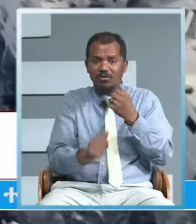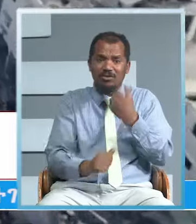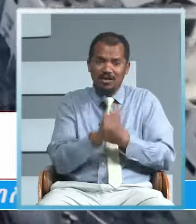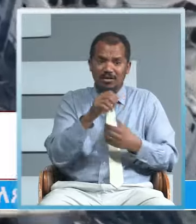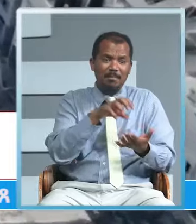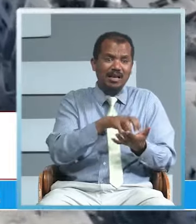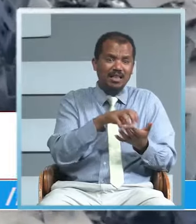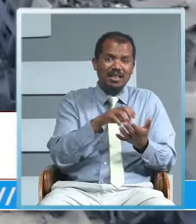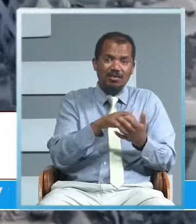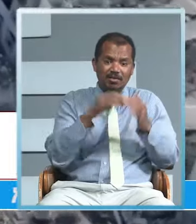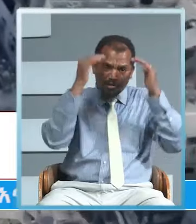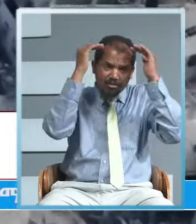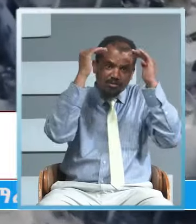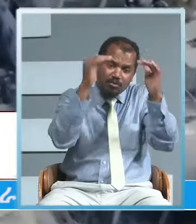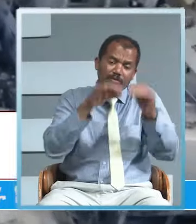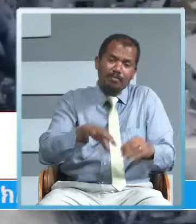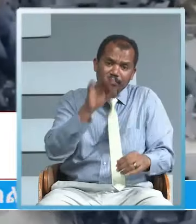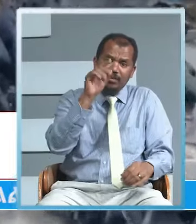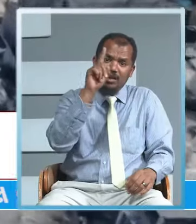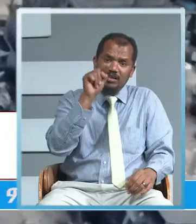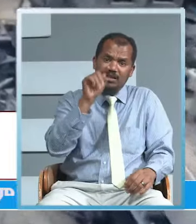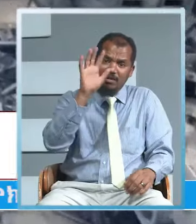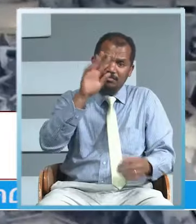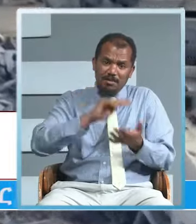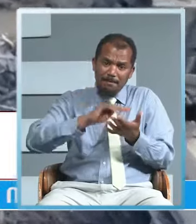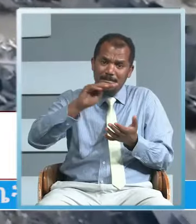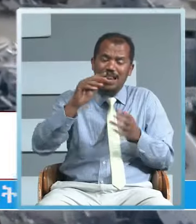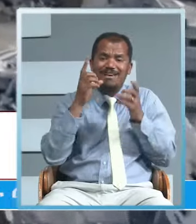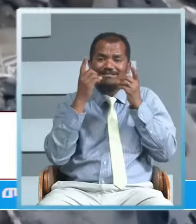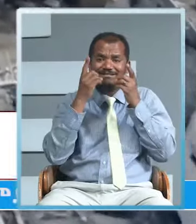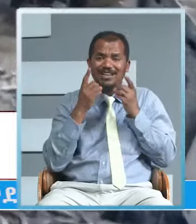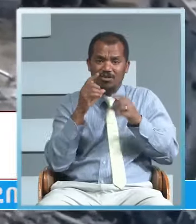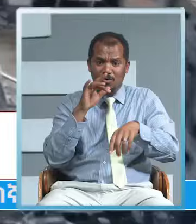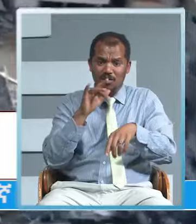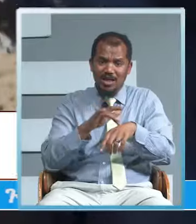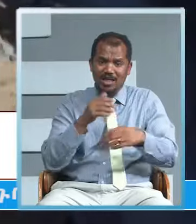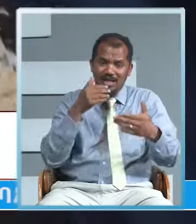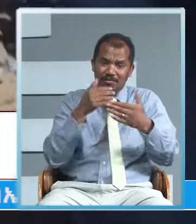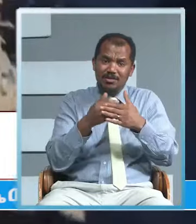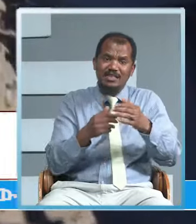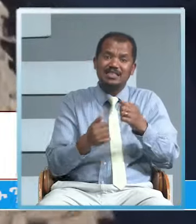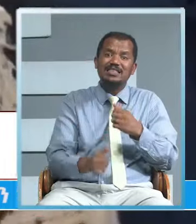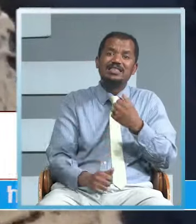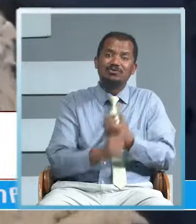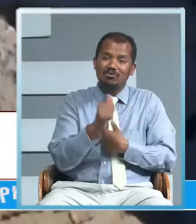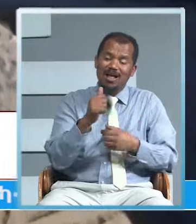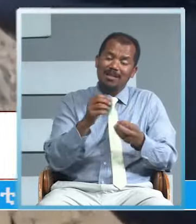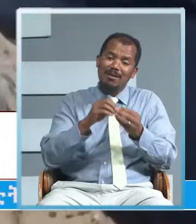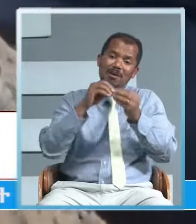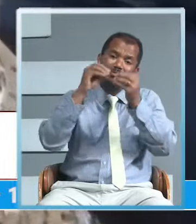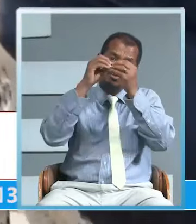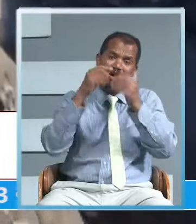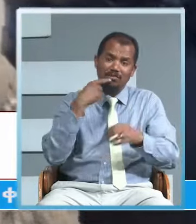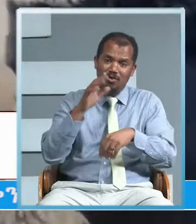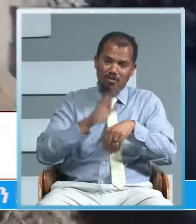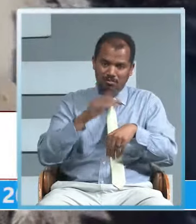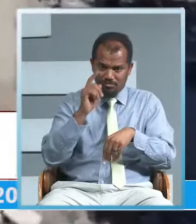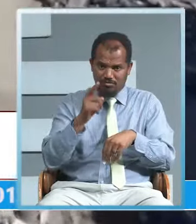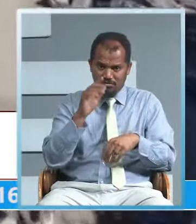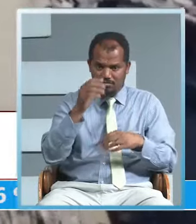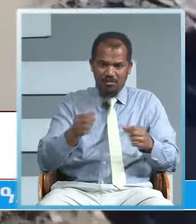ጥቃት በከተማዋ ተጠልለው በሚገኙ 1.5 ሚሊዮን ፍልስጤማውያን ላይ የሚደርሰውን ጥፋት ያባብሰዋል ሲሉ